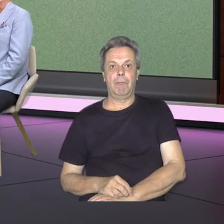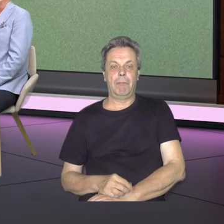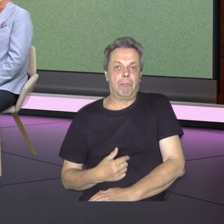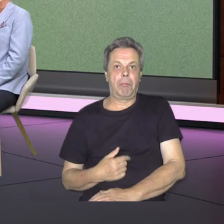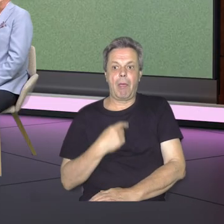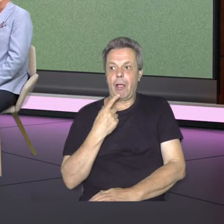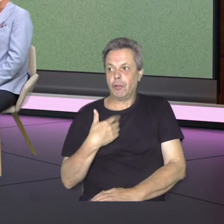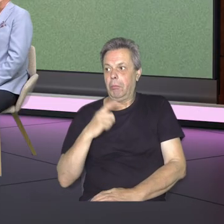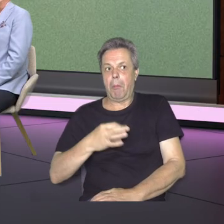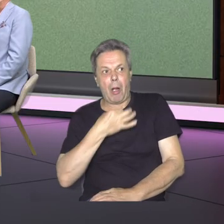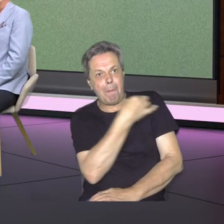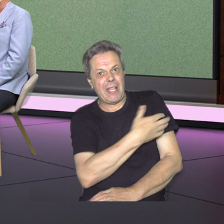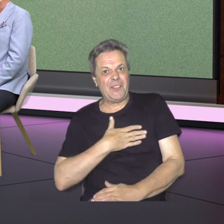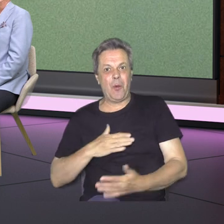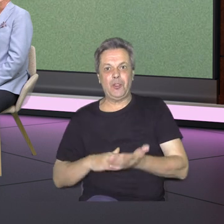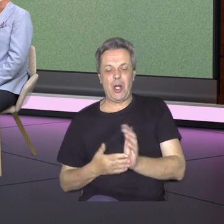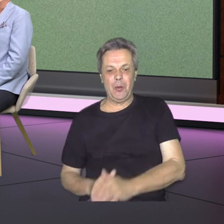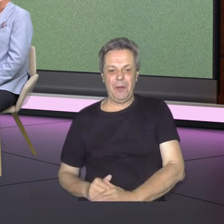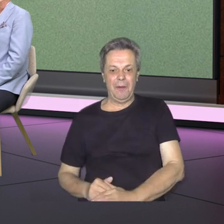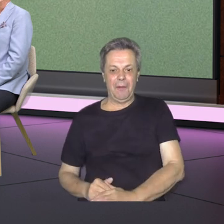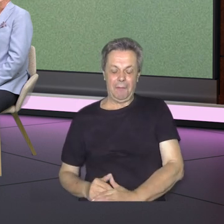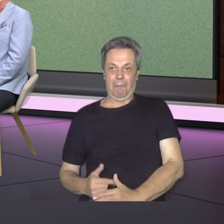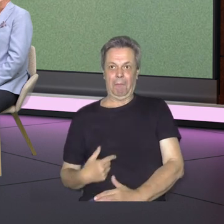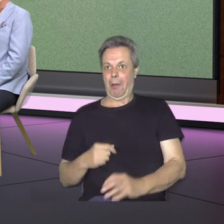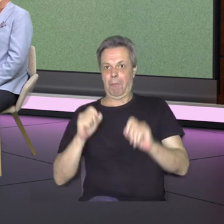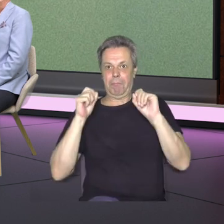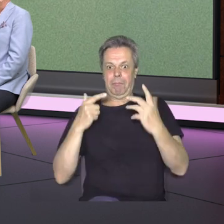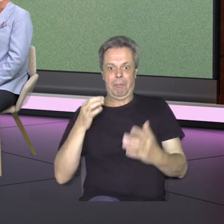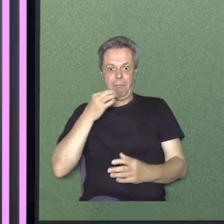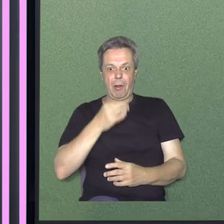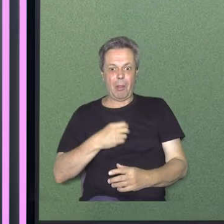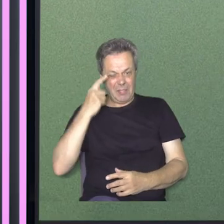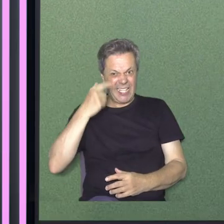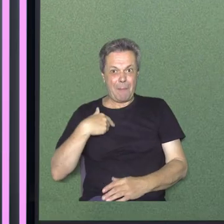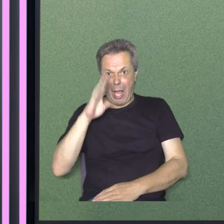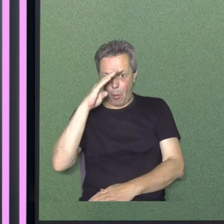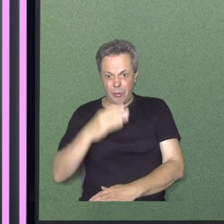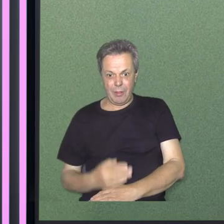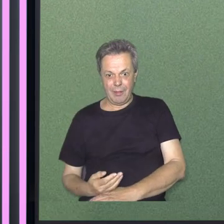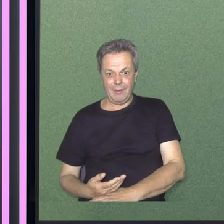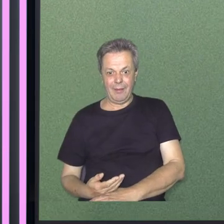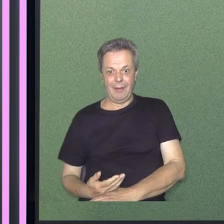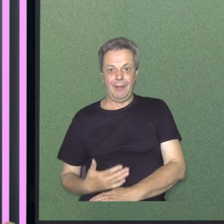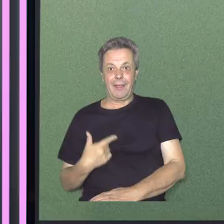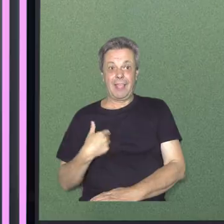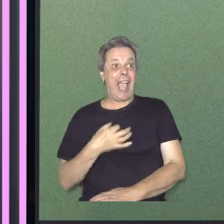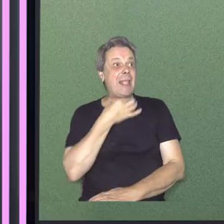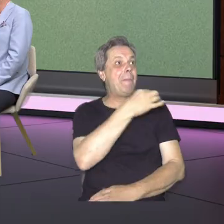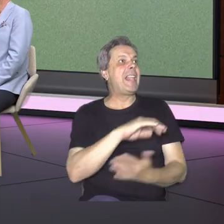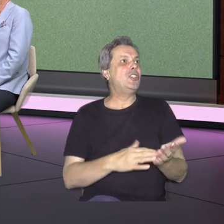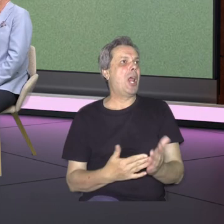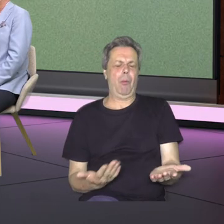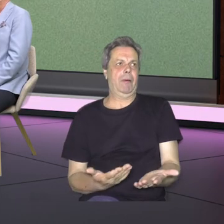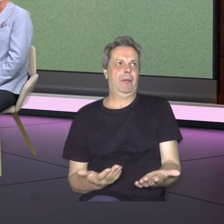Ja kažem, mora me pitati. On me malo onako pogledao, misle da sam ja lud. Kako? Idem ženu